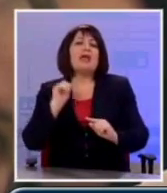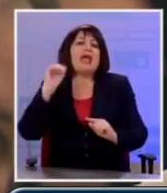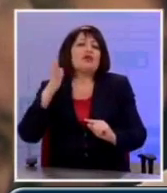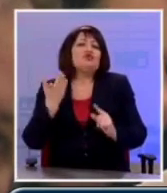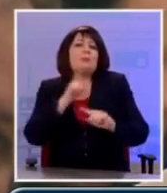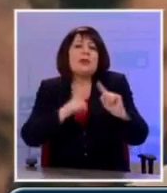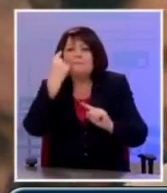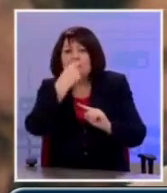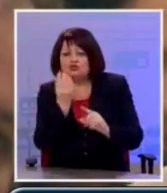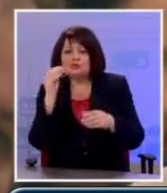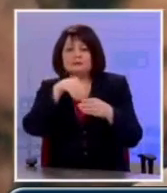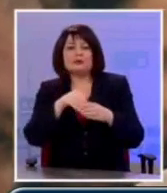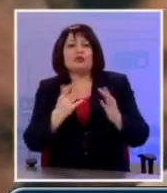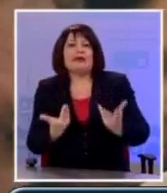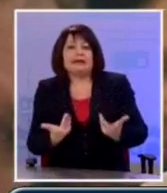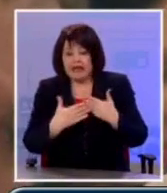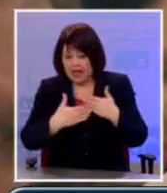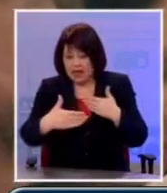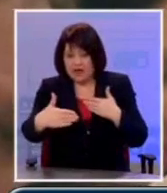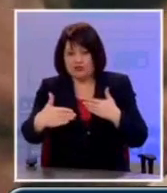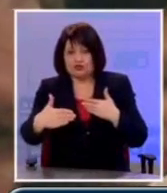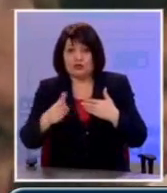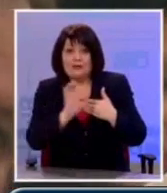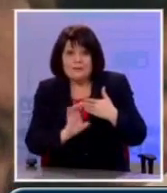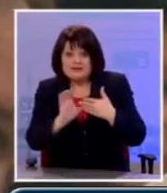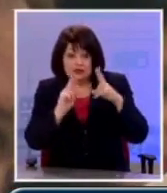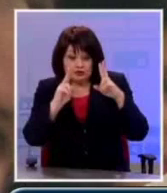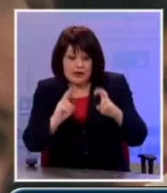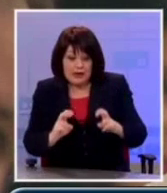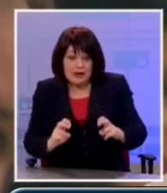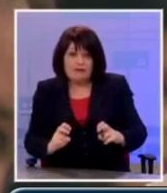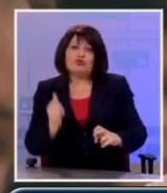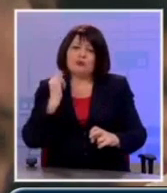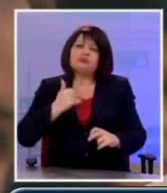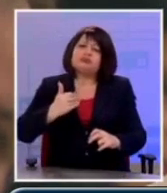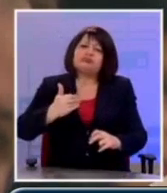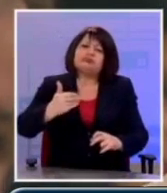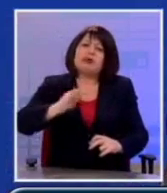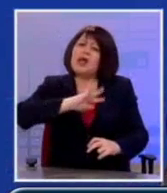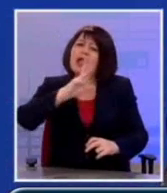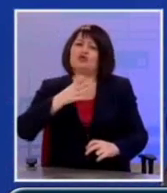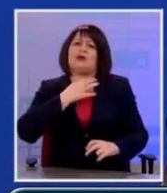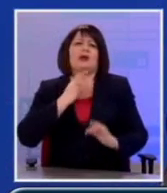εξωκοινοβουλευτικά και υπάρχει χρονικό πλαίσιο διερεύνησης ή θα πάει όσο πίσω χρειάζεται να πάει?